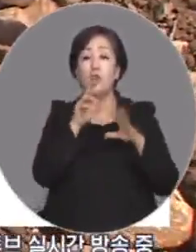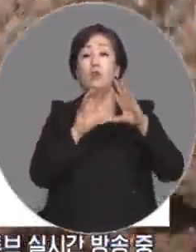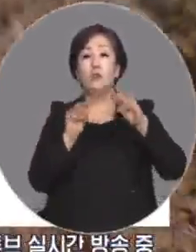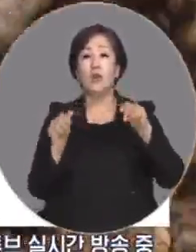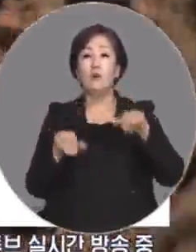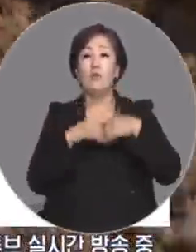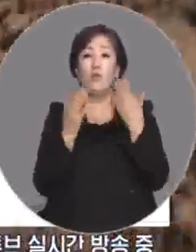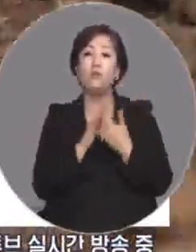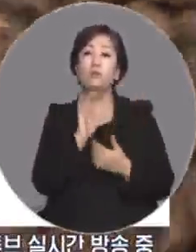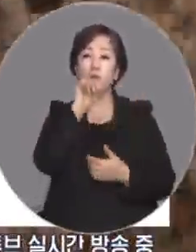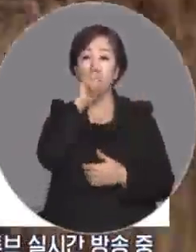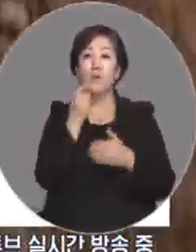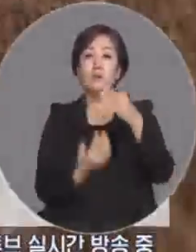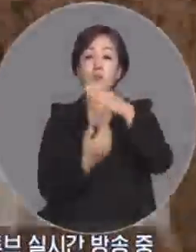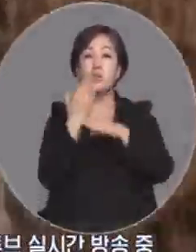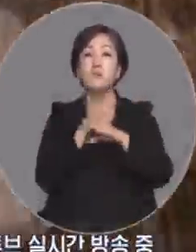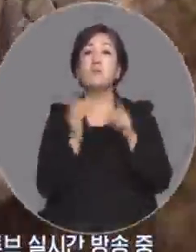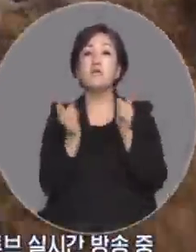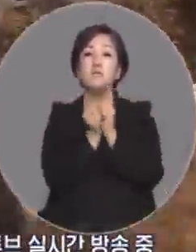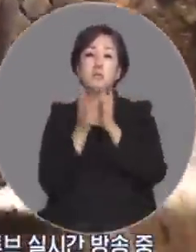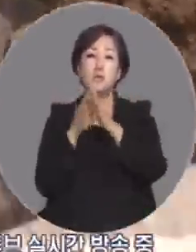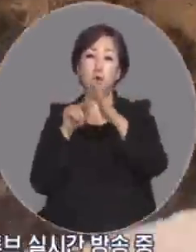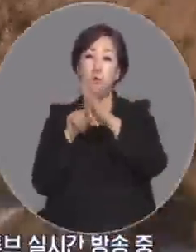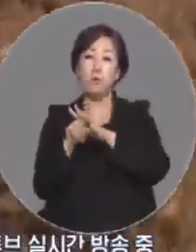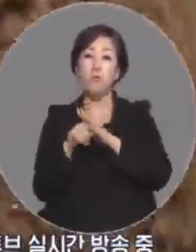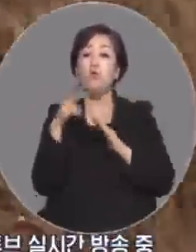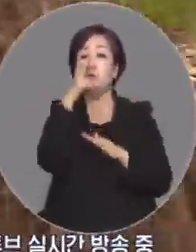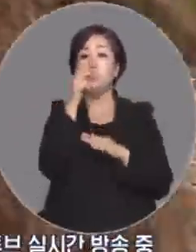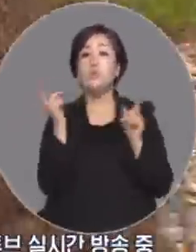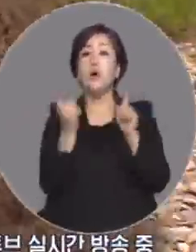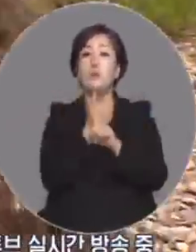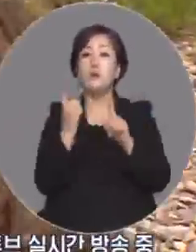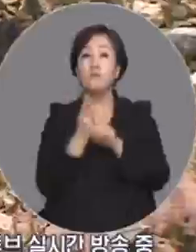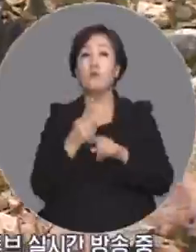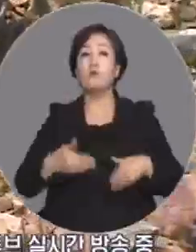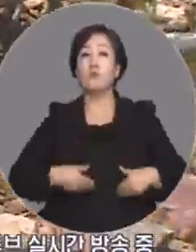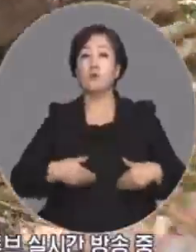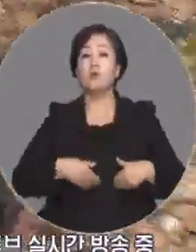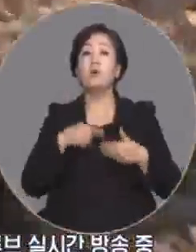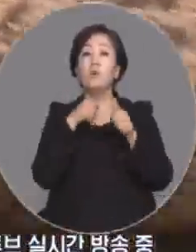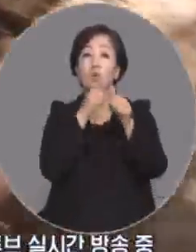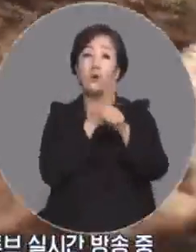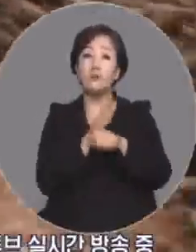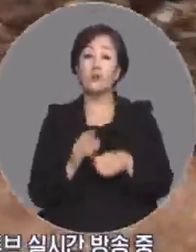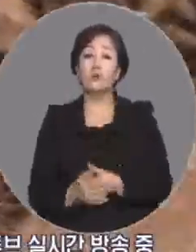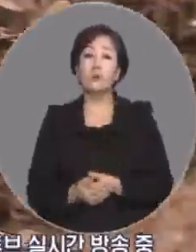오염되고 있지만 현장 조사나 대책이 이루어지지 않고 있다고 강조했습니다.